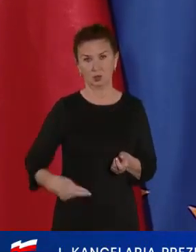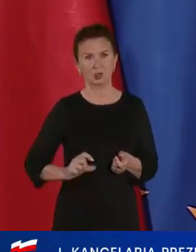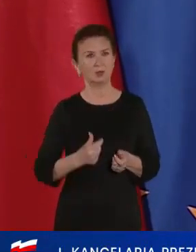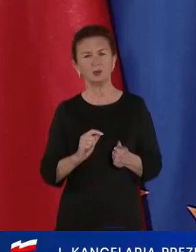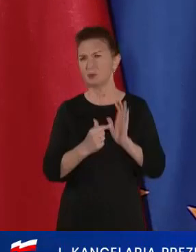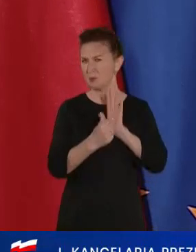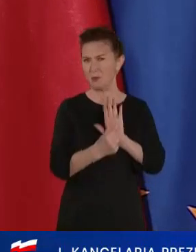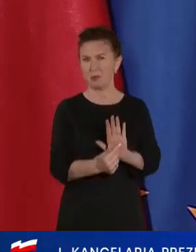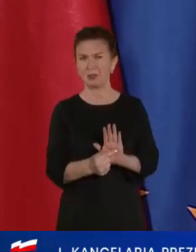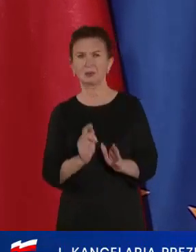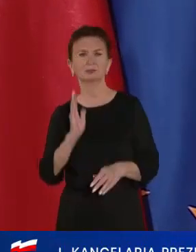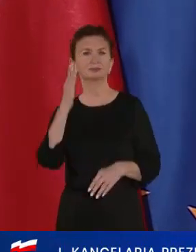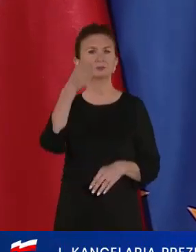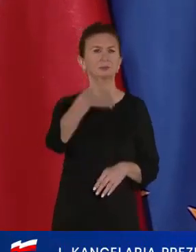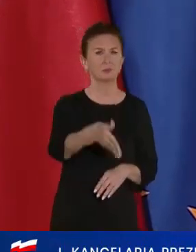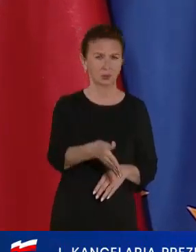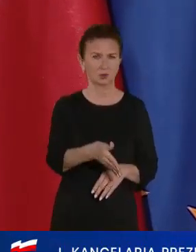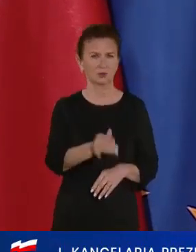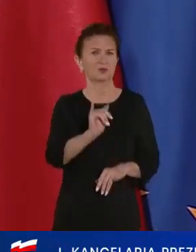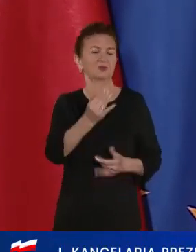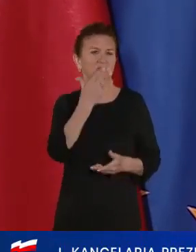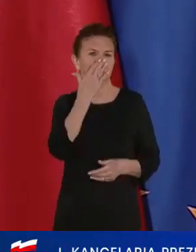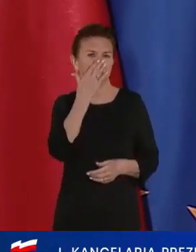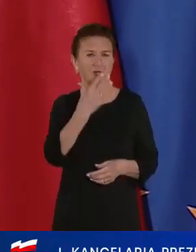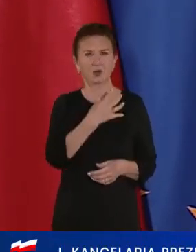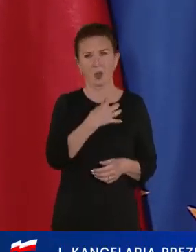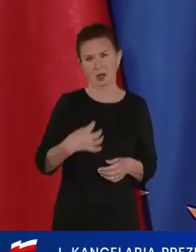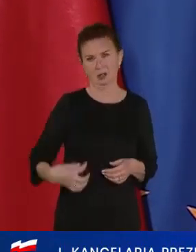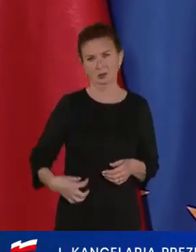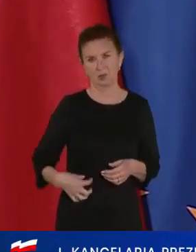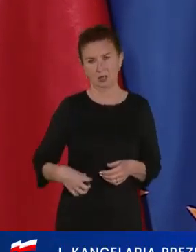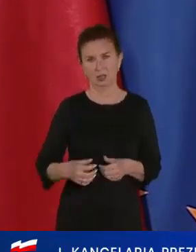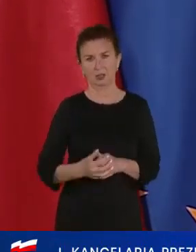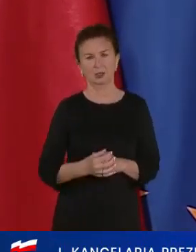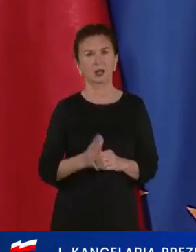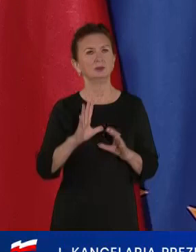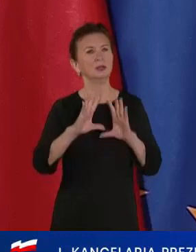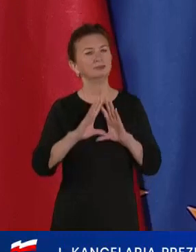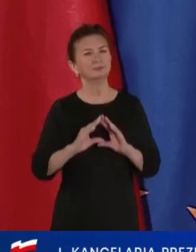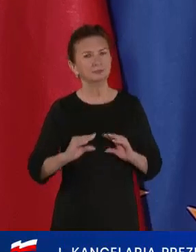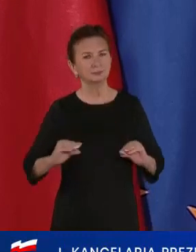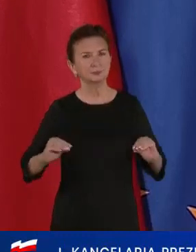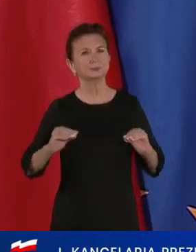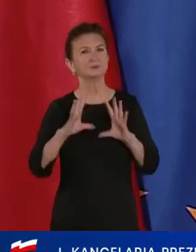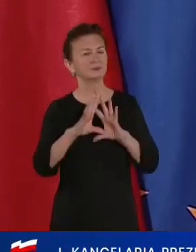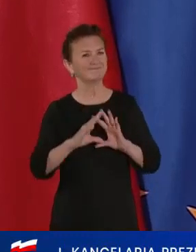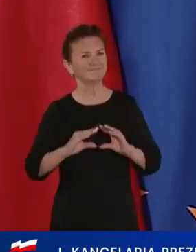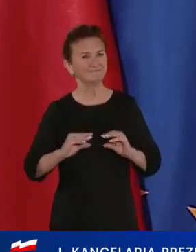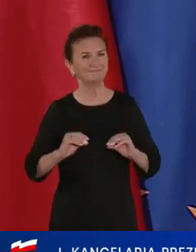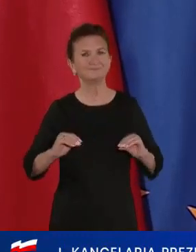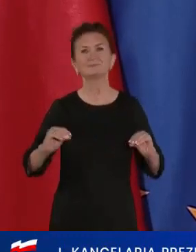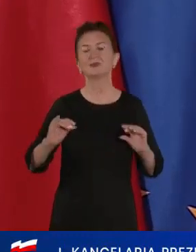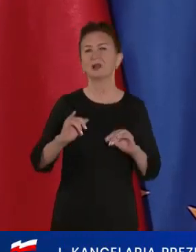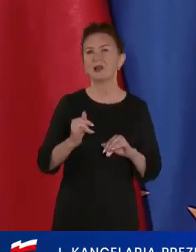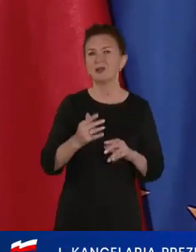przewidywalną perspektywę działań gospodarczych, przewidywalną perspektywę odmrożenia działalności tych